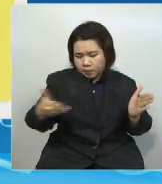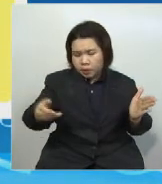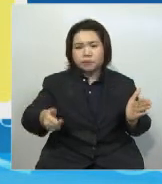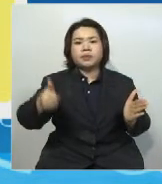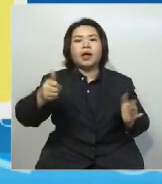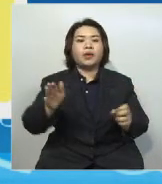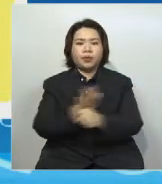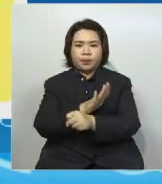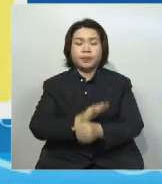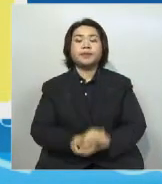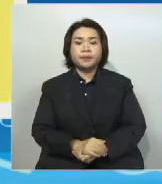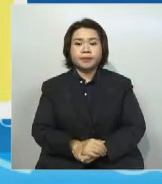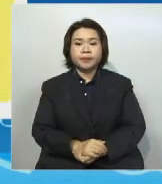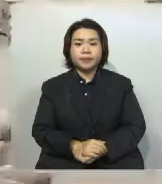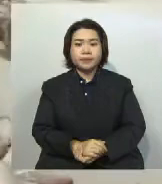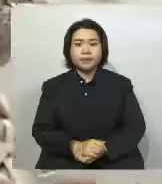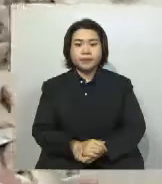โดยสมบูรณ์ต่อไป